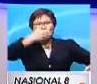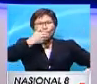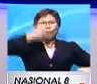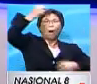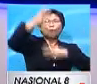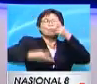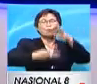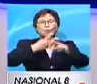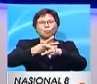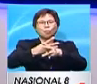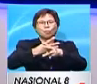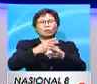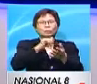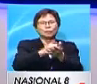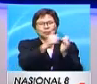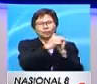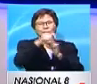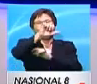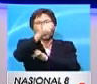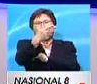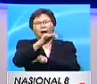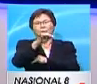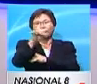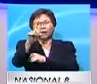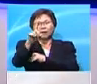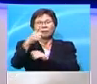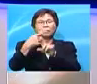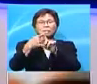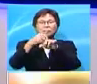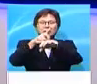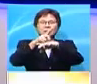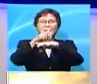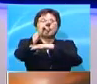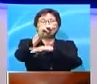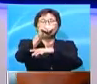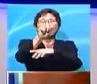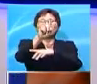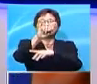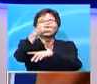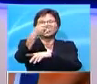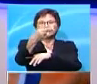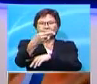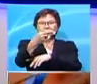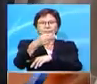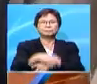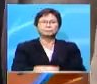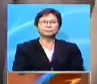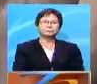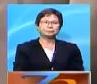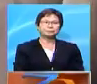baik lanjut kita terus saja bersama Ahmad Asraf Abdul Rahman di Madinah